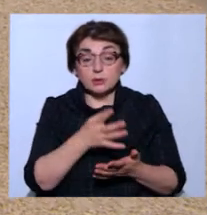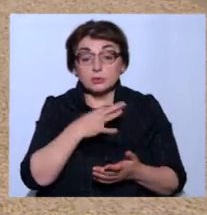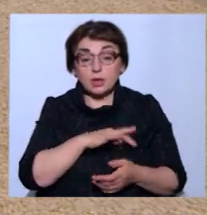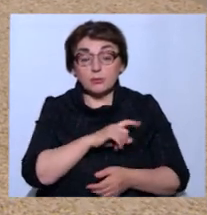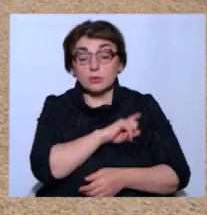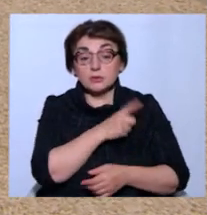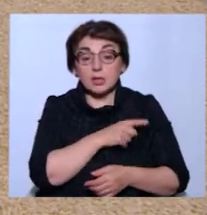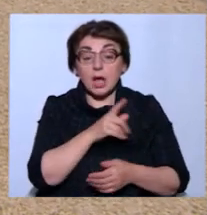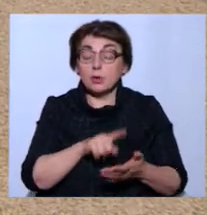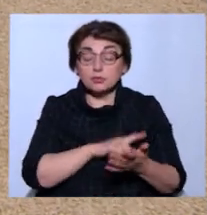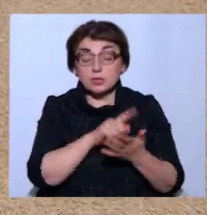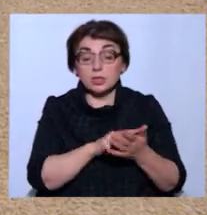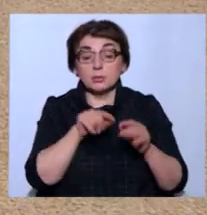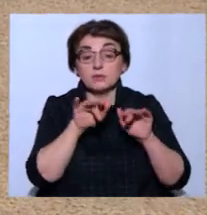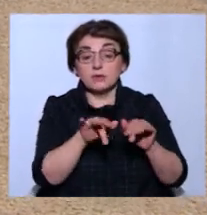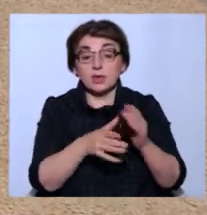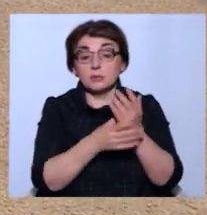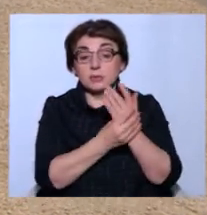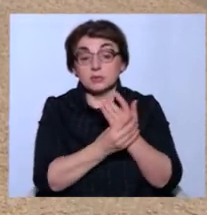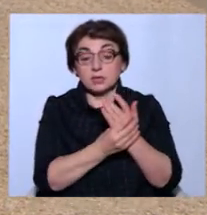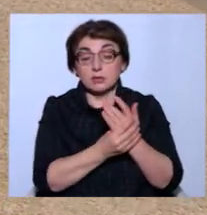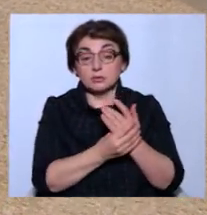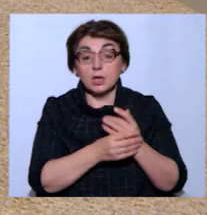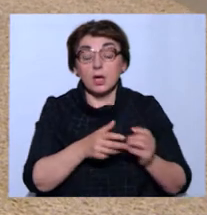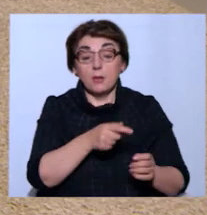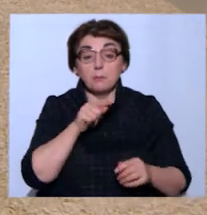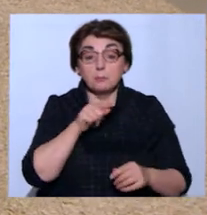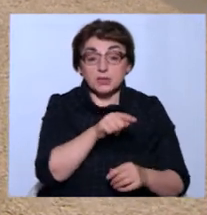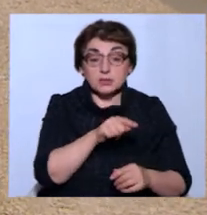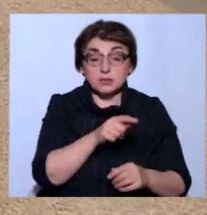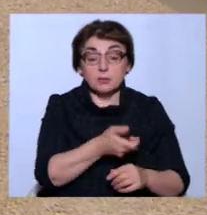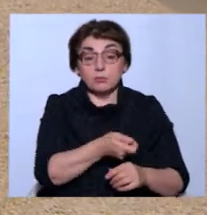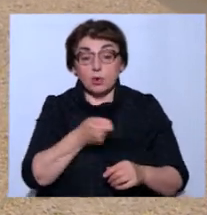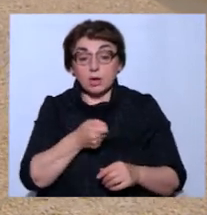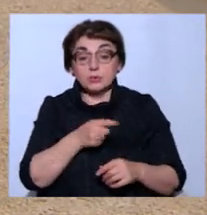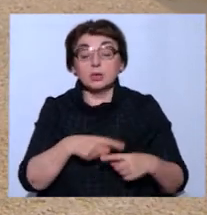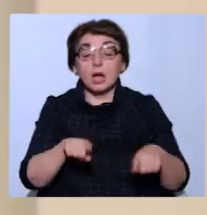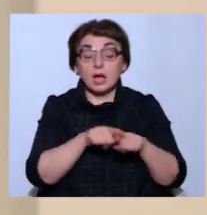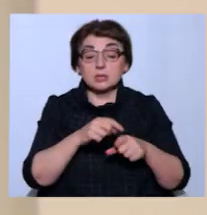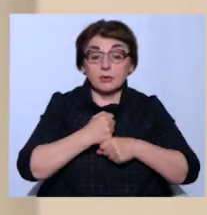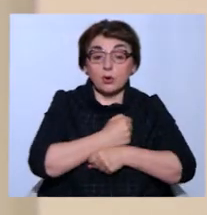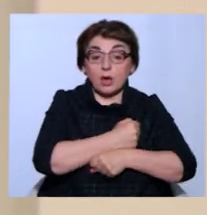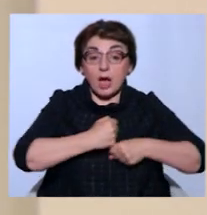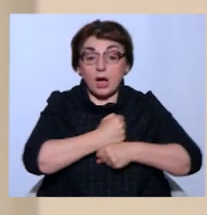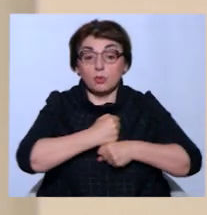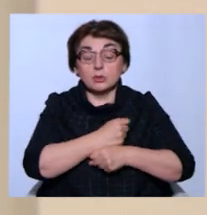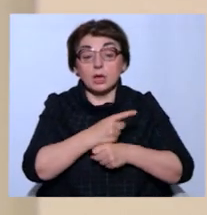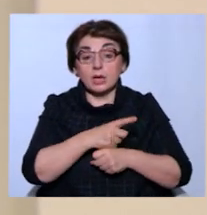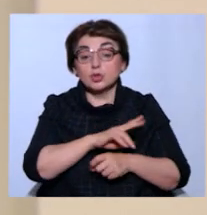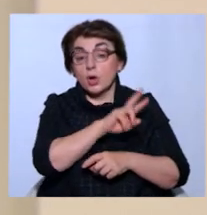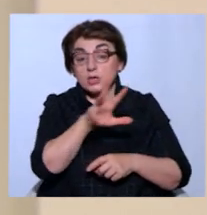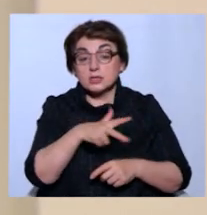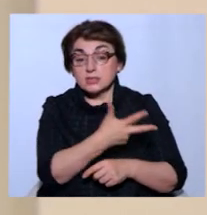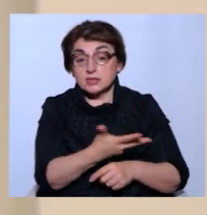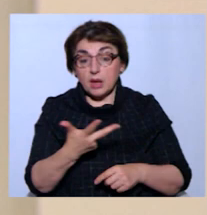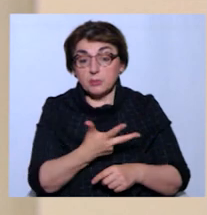ვეხებით სხეულს. ესე იგი, ბიძგი, მოქაჩვა და ხახუნი არის კონტაქტური ძალები.